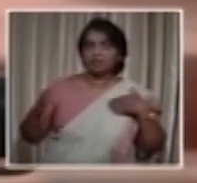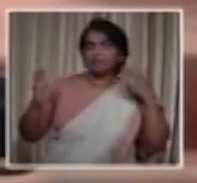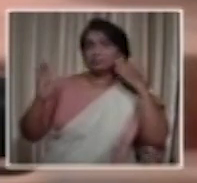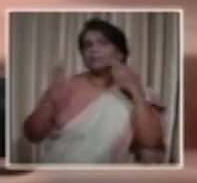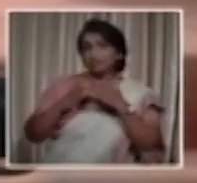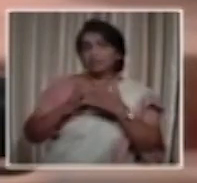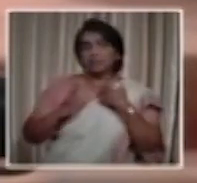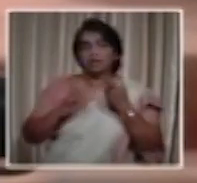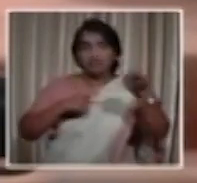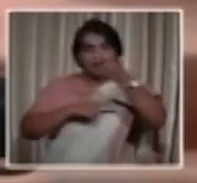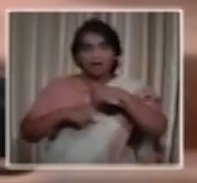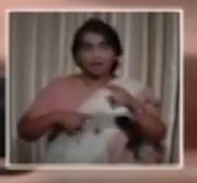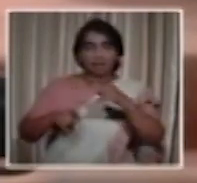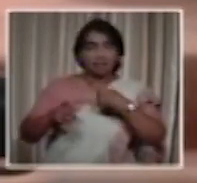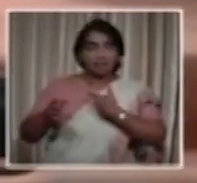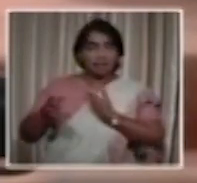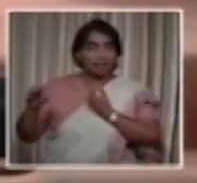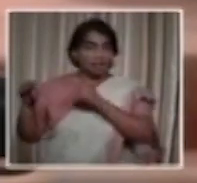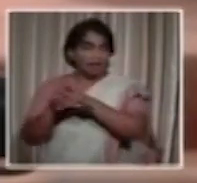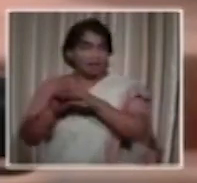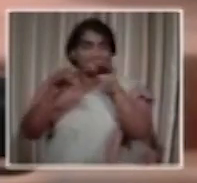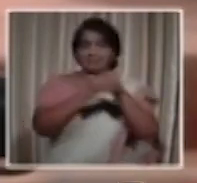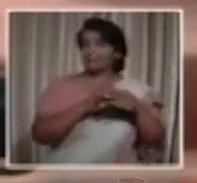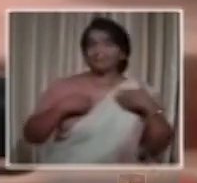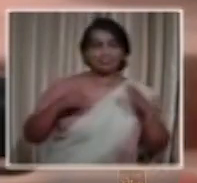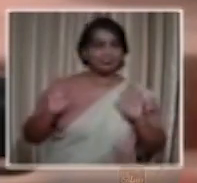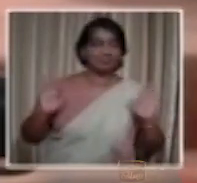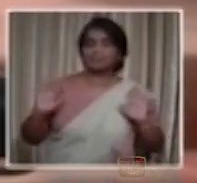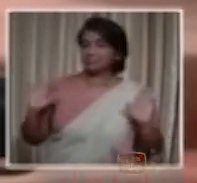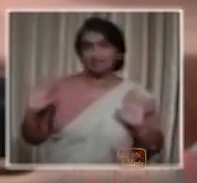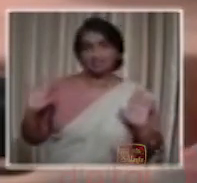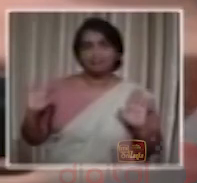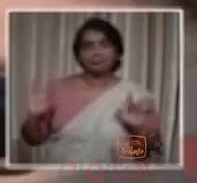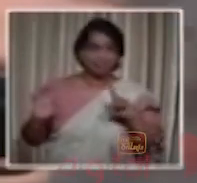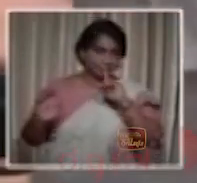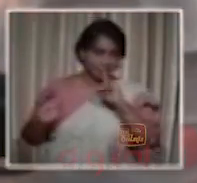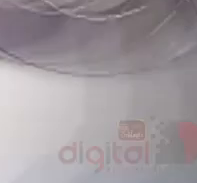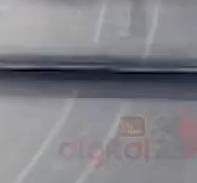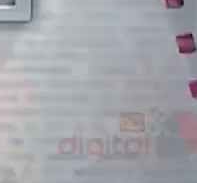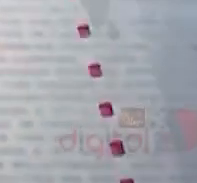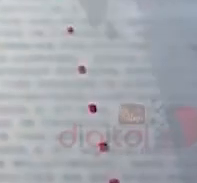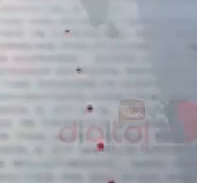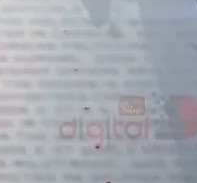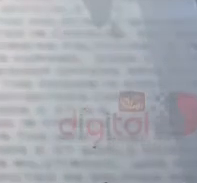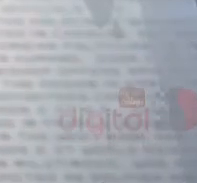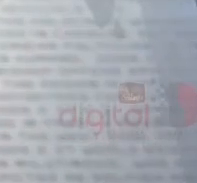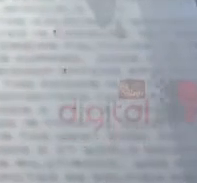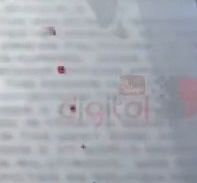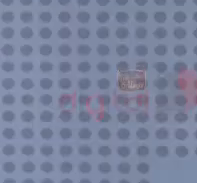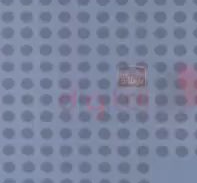ඒ නිසා කවුරුත් කාගේවත් සාක්කුවට ඔඩක්කුවට අපිව දා ගන්න කලබල වෙන්න එපා කියලා බොහොම උනාවෙන් ඉල්ලනවා